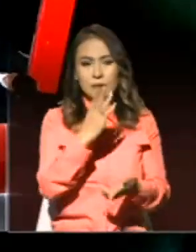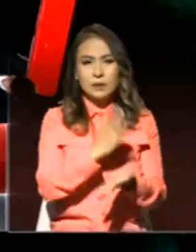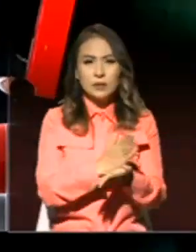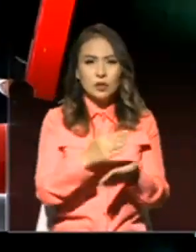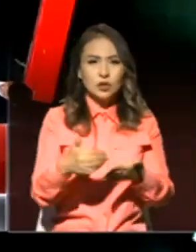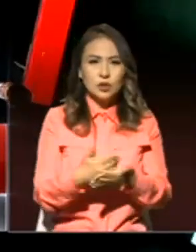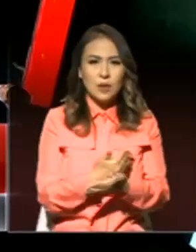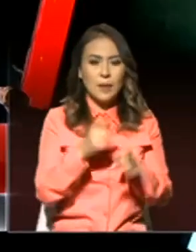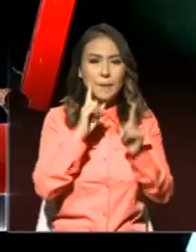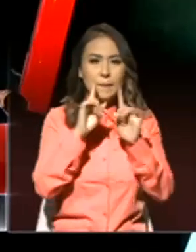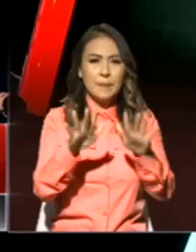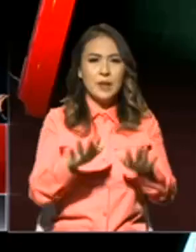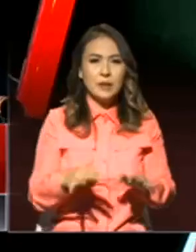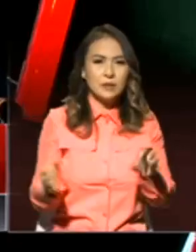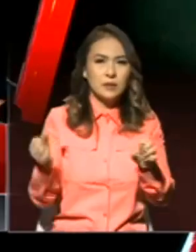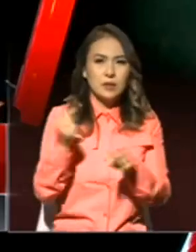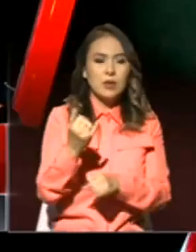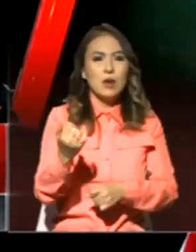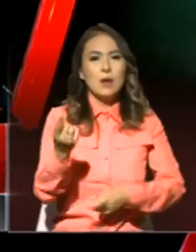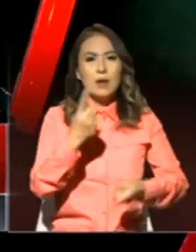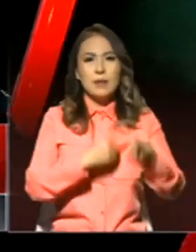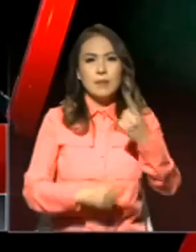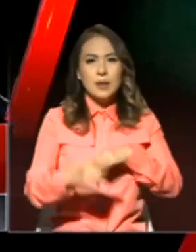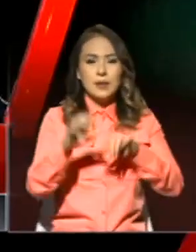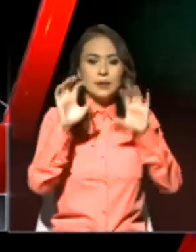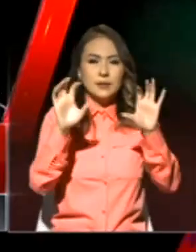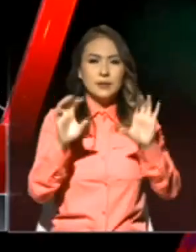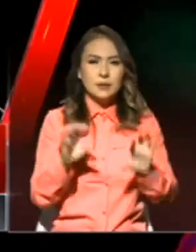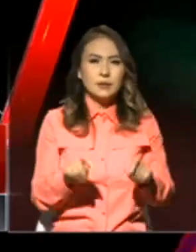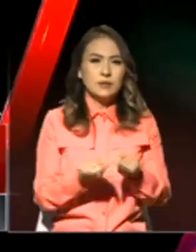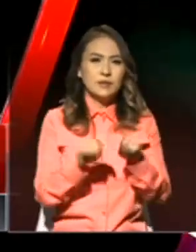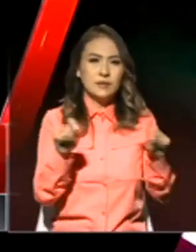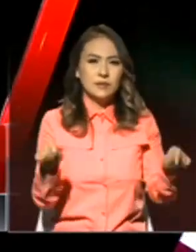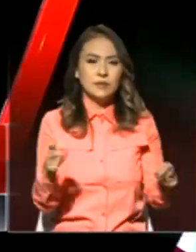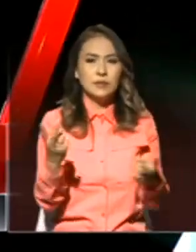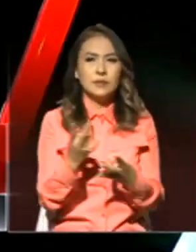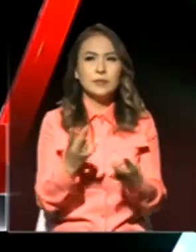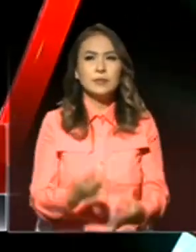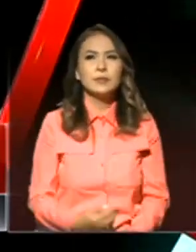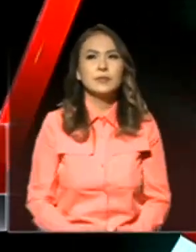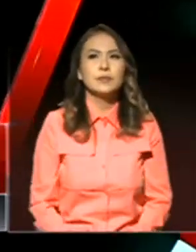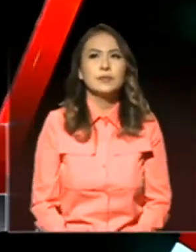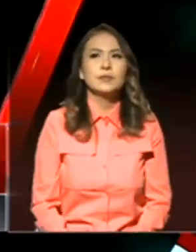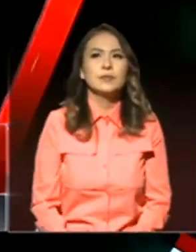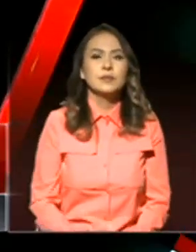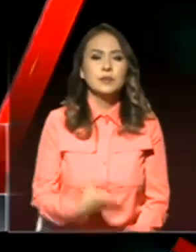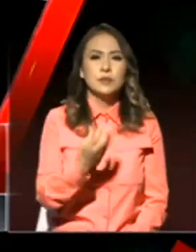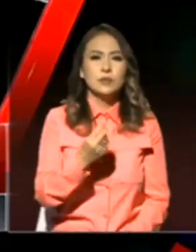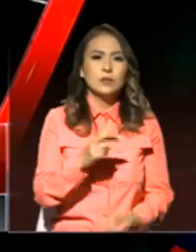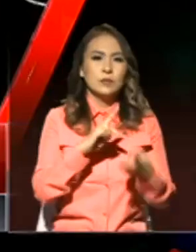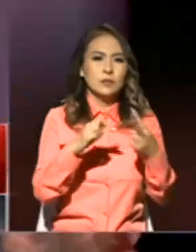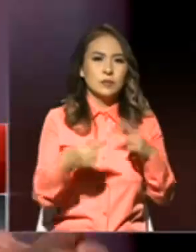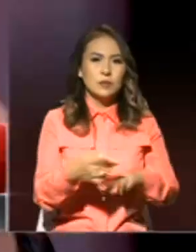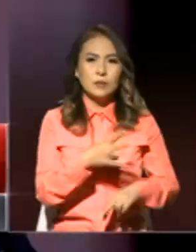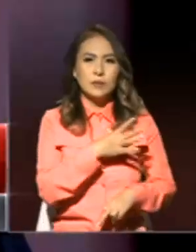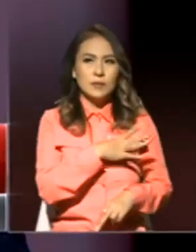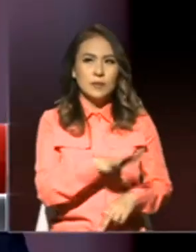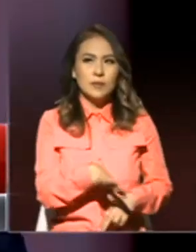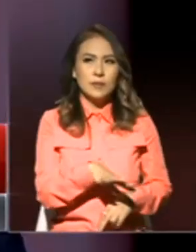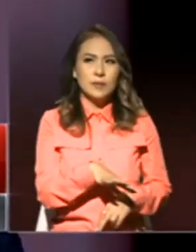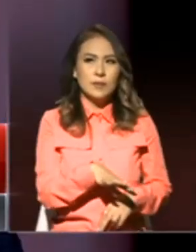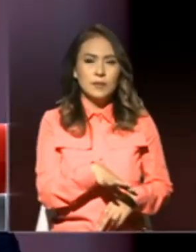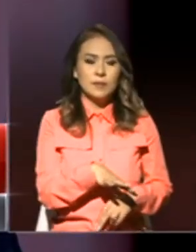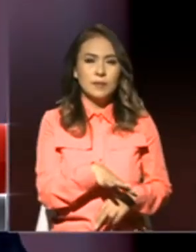жаңадан парламент несі келді, біз қайтадан қазір ол заңның бәрін енді парламентке енді кіріп қайтадан қарап жатыр. Әлі ұлттық институтқа айналған жоқ. Сол кезде қаралған бір